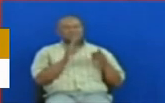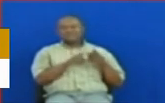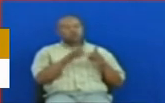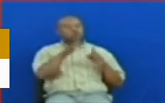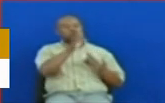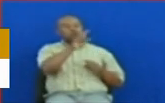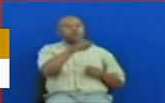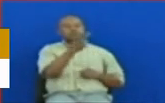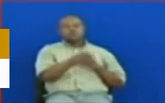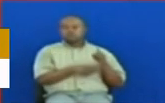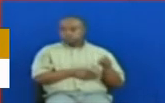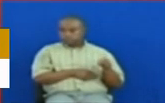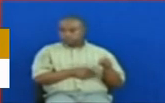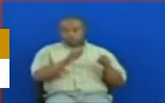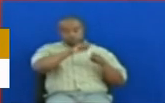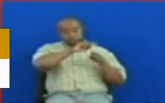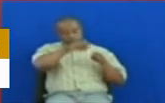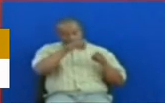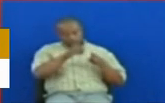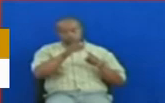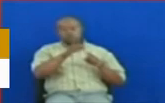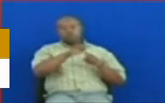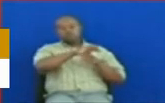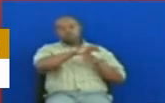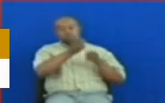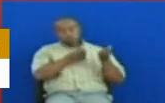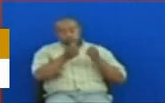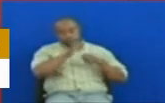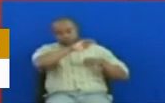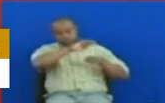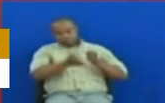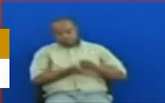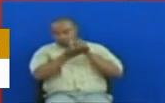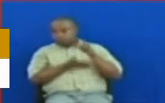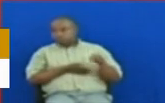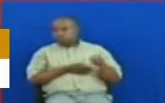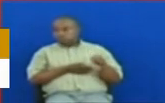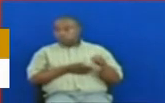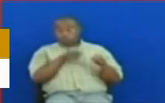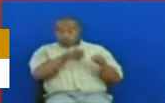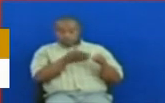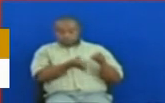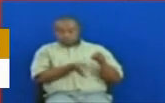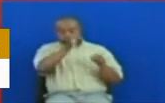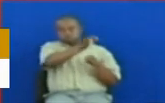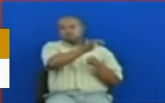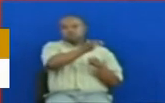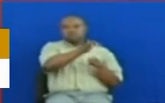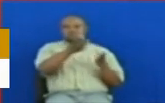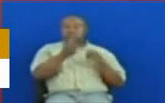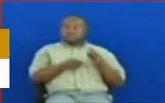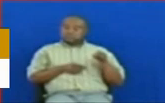kuteuliwa kuwa deputy director general, lakini anaweza kuteuliwa kuwa director general. Kwa hiyo tayari